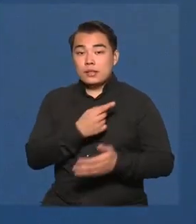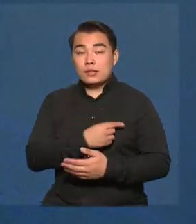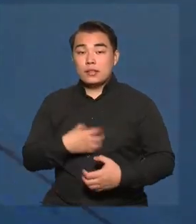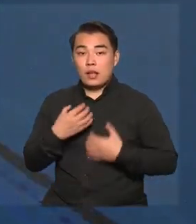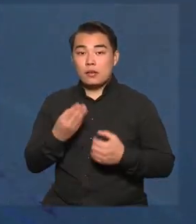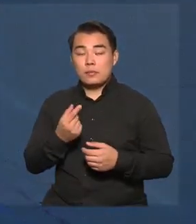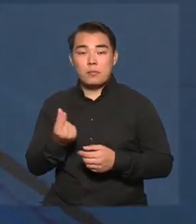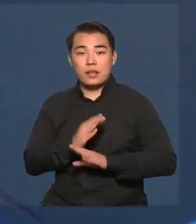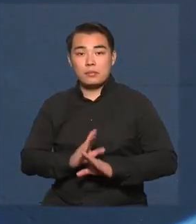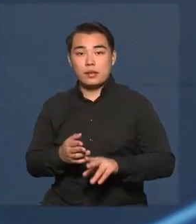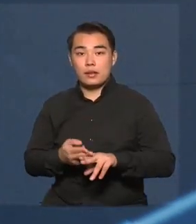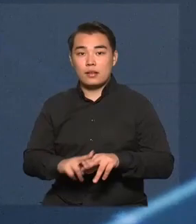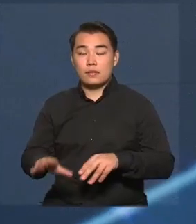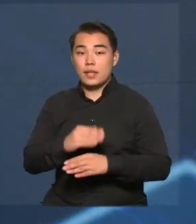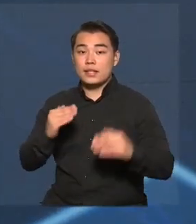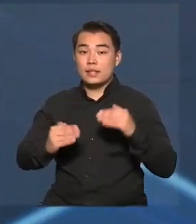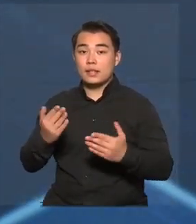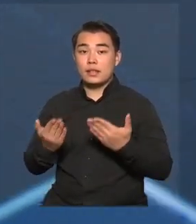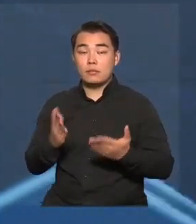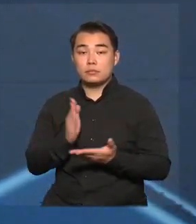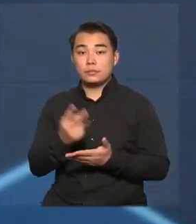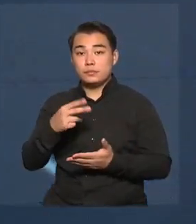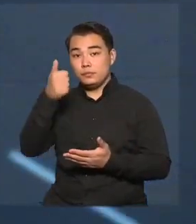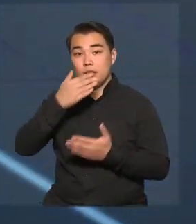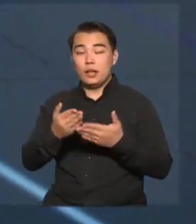Айгүл. Салыстырмалы түрде айтар болсақ, осыдан 20 жыл бұрын